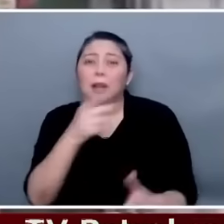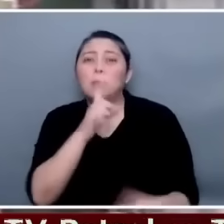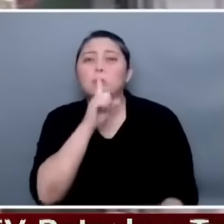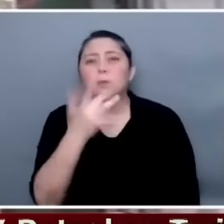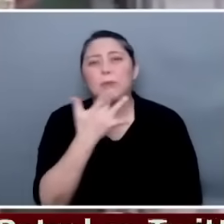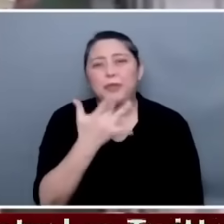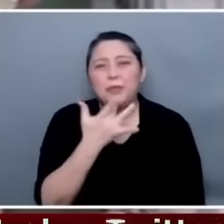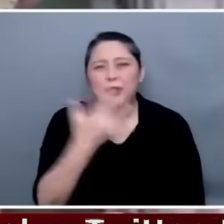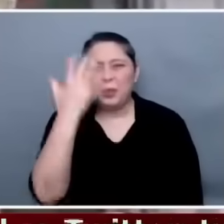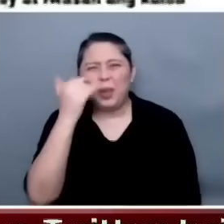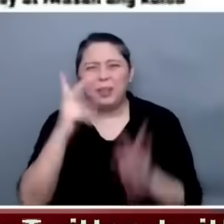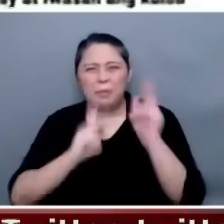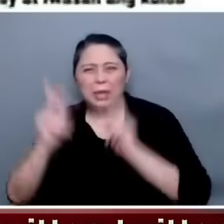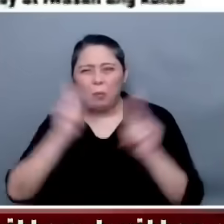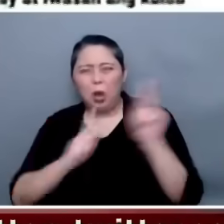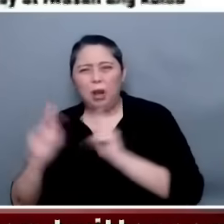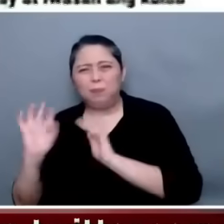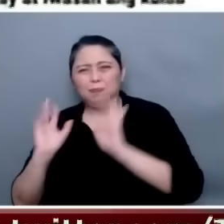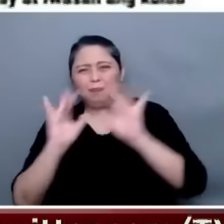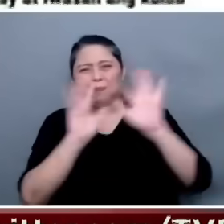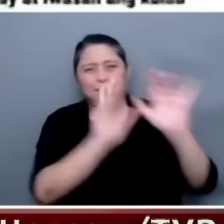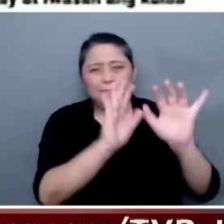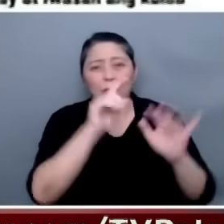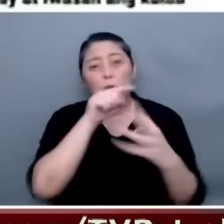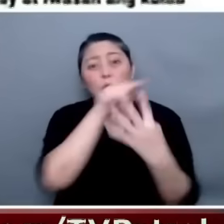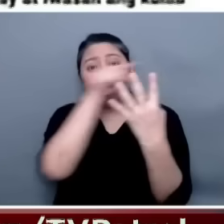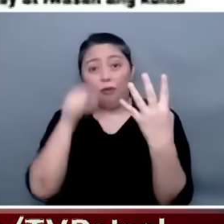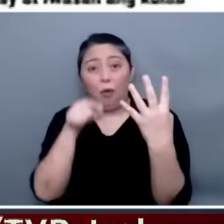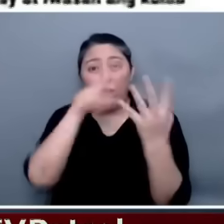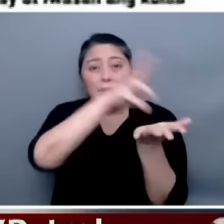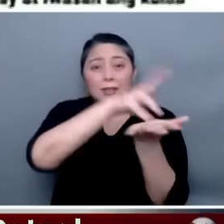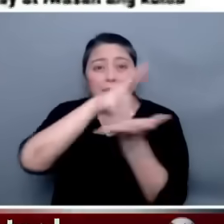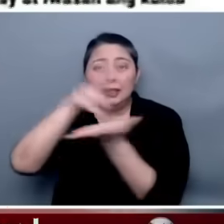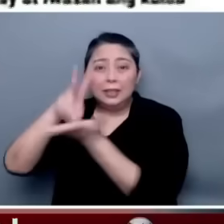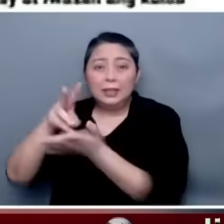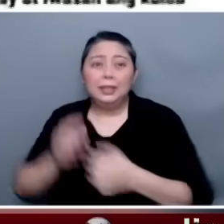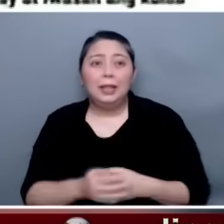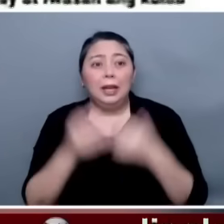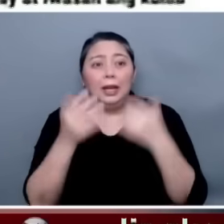Metro Manila ay 30%. Ang ICU